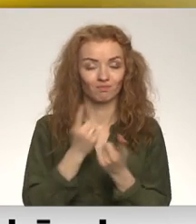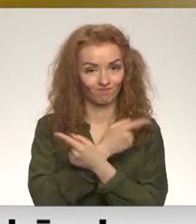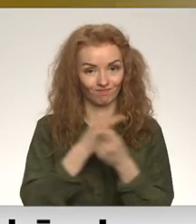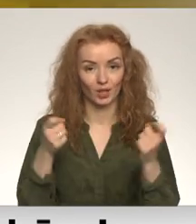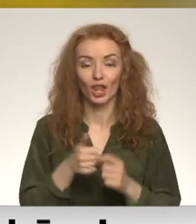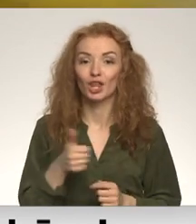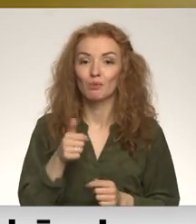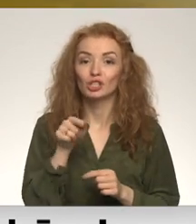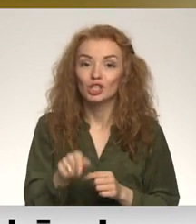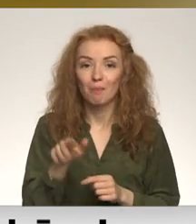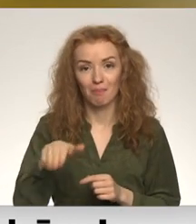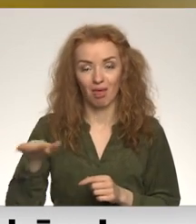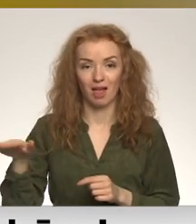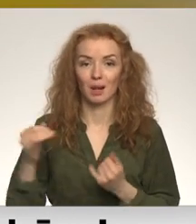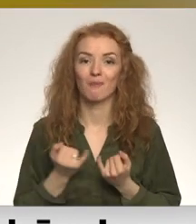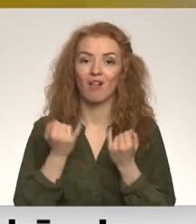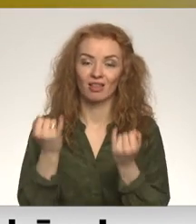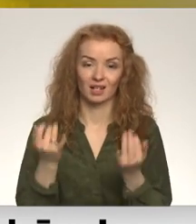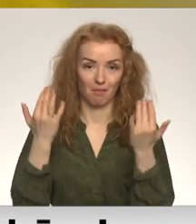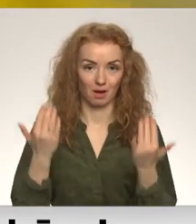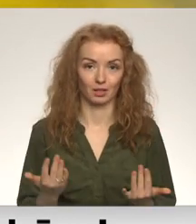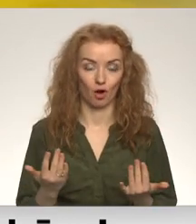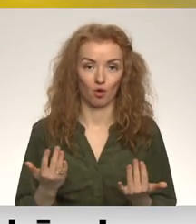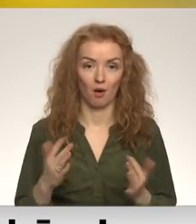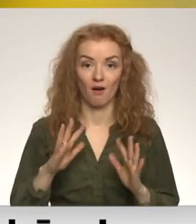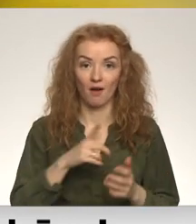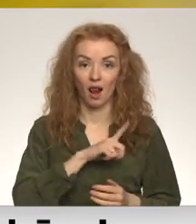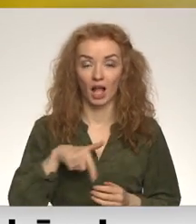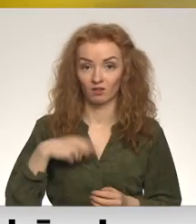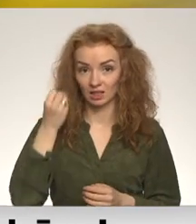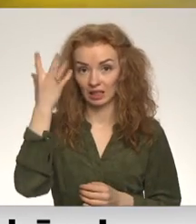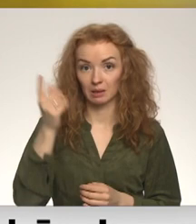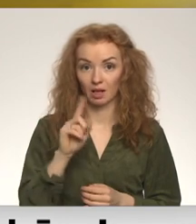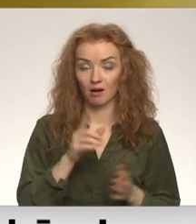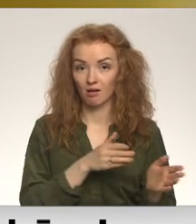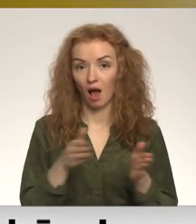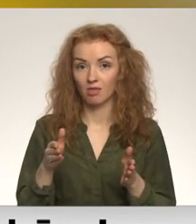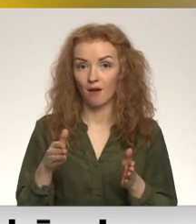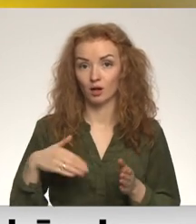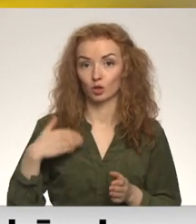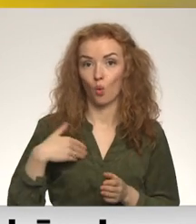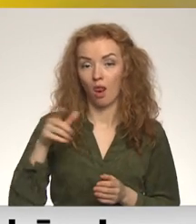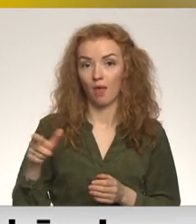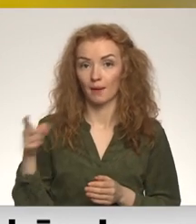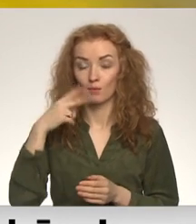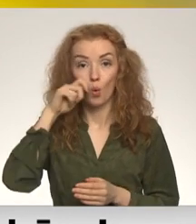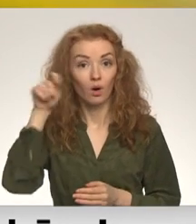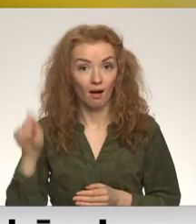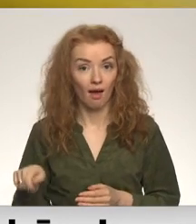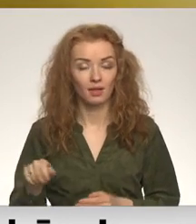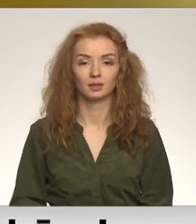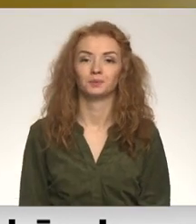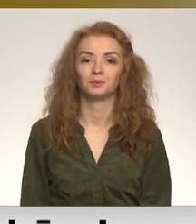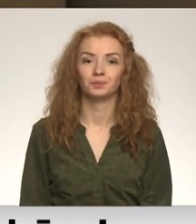īpaši šiem skolāniem veltītā pasākumā. Bet cik gatava ir Latvijas izglītības sistēma skolēnu pieplūdumam no Ukrainas? Par to Vita